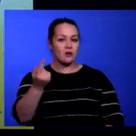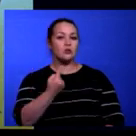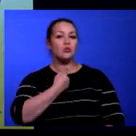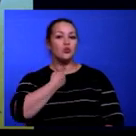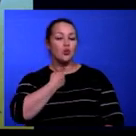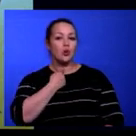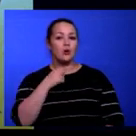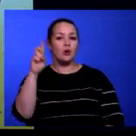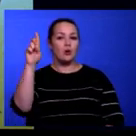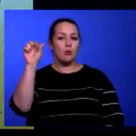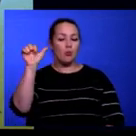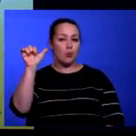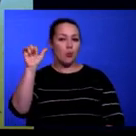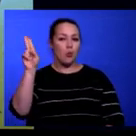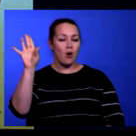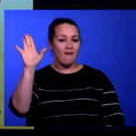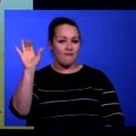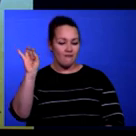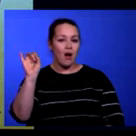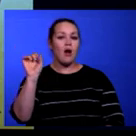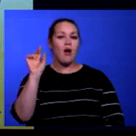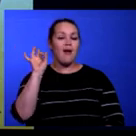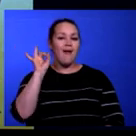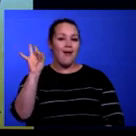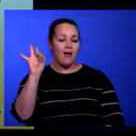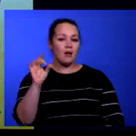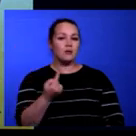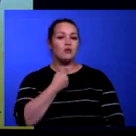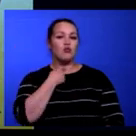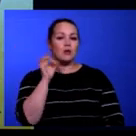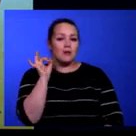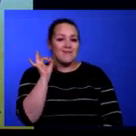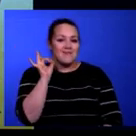буква р качает звук